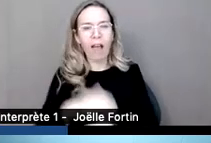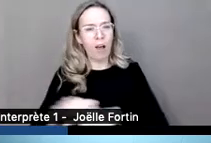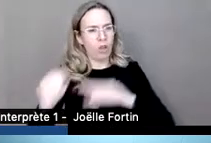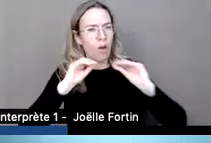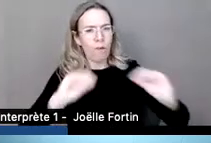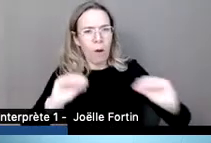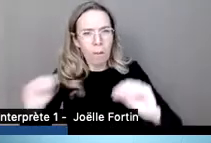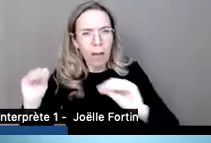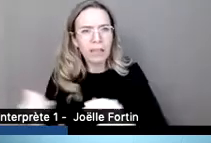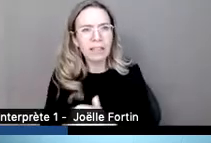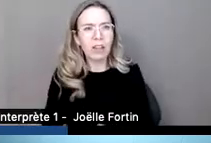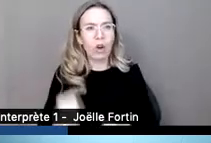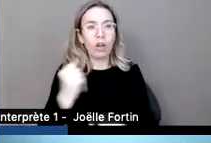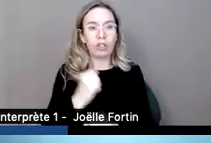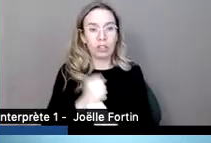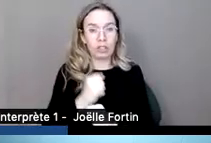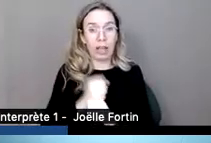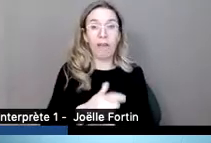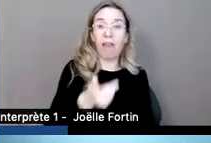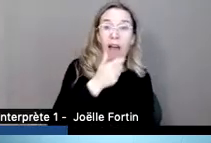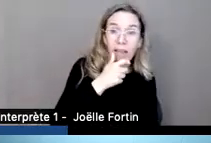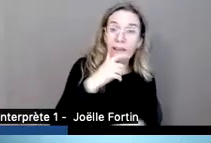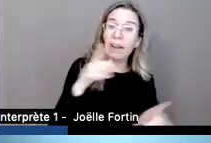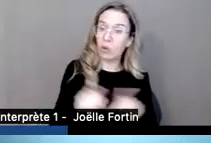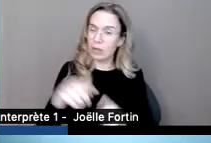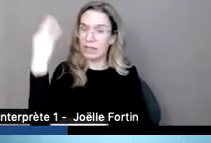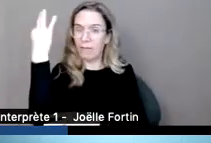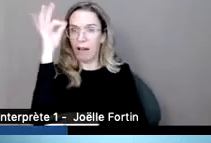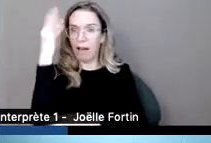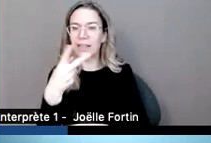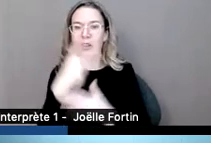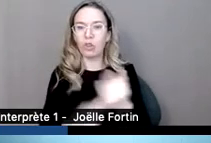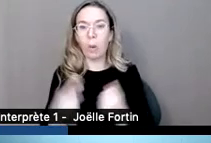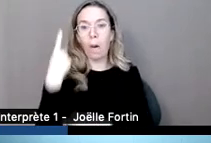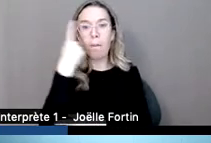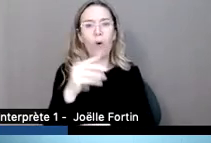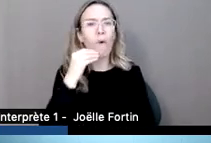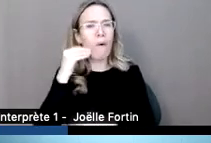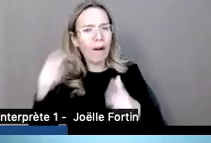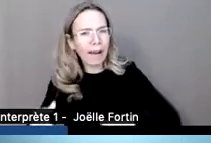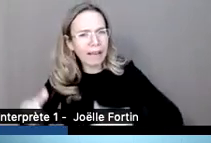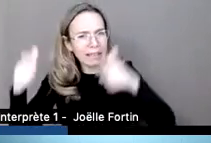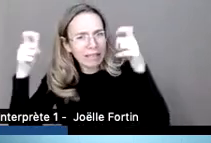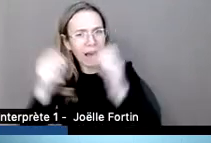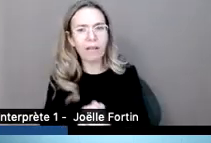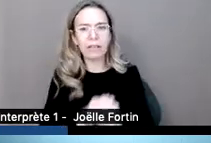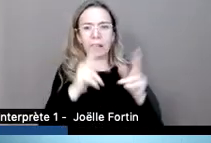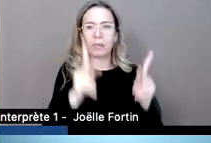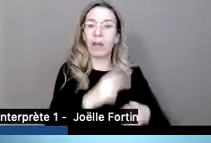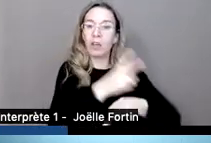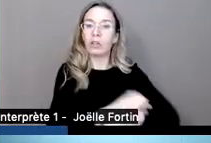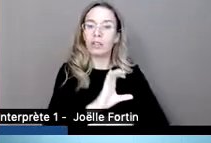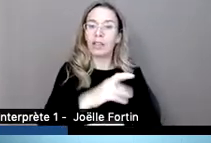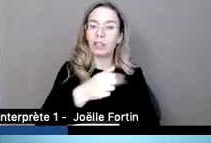formations, je travaille autant en anglais et en français pour les résidences de soins à